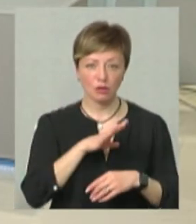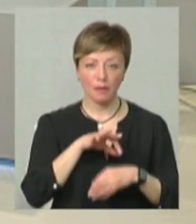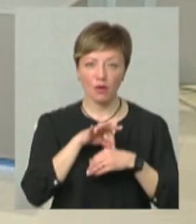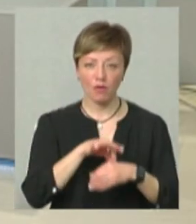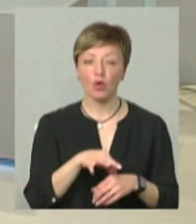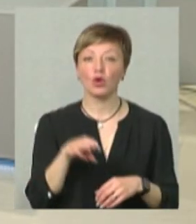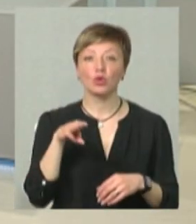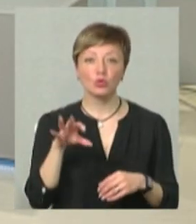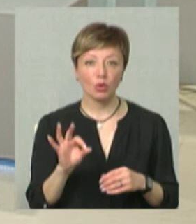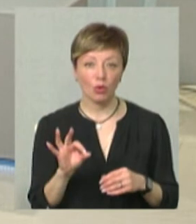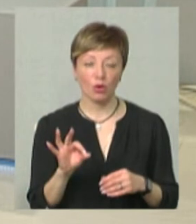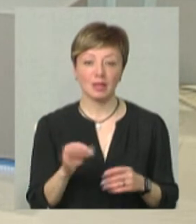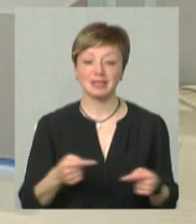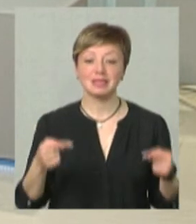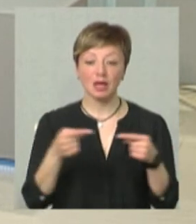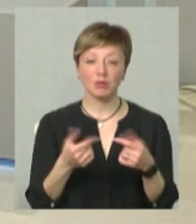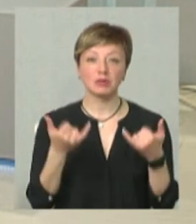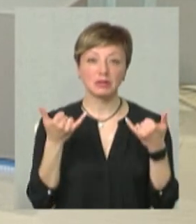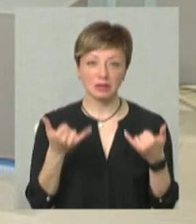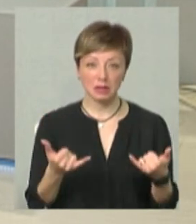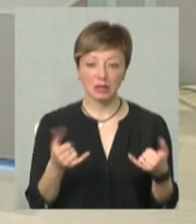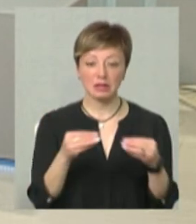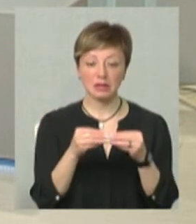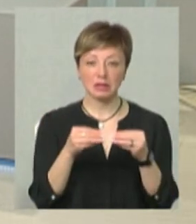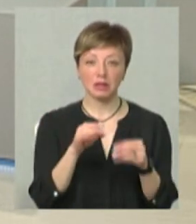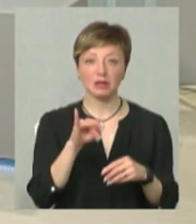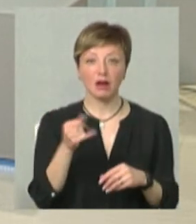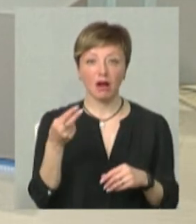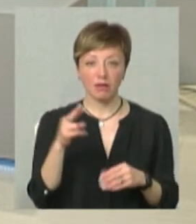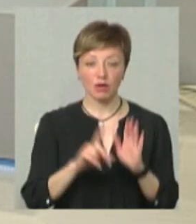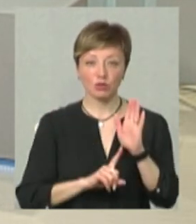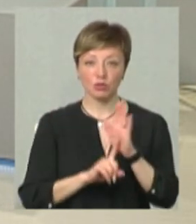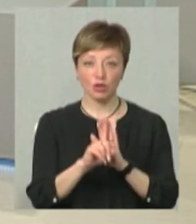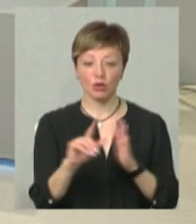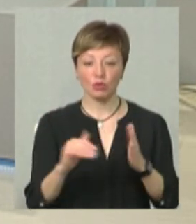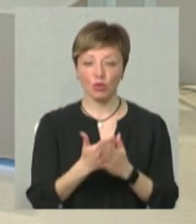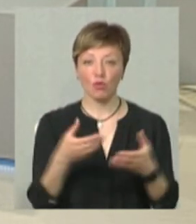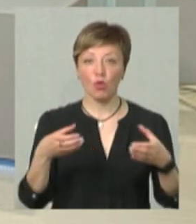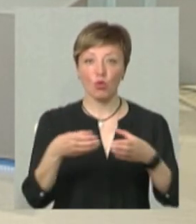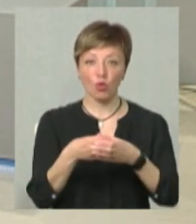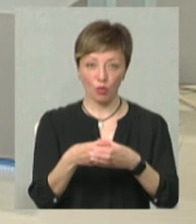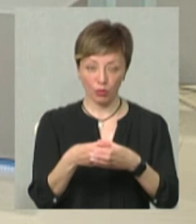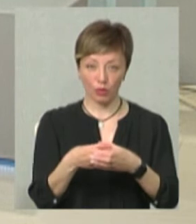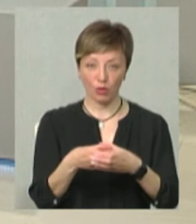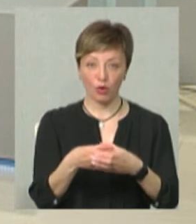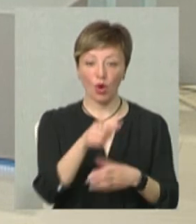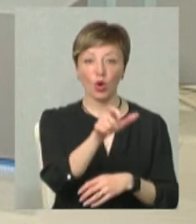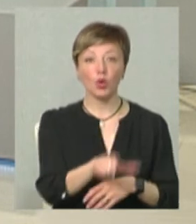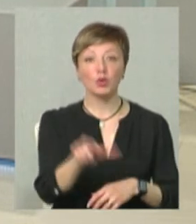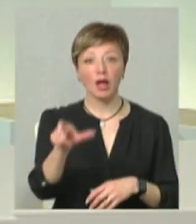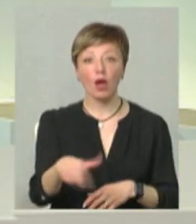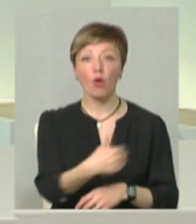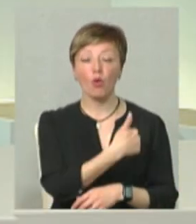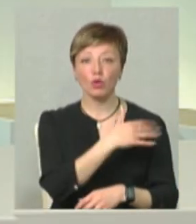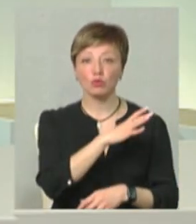і до цього проводили, то саме зараз ми 10 травня розпочали чергову групу тих людей, які